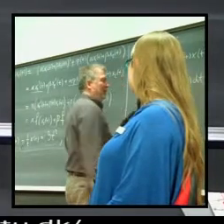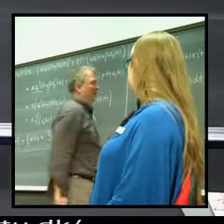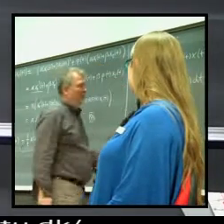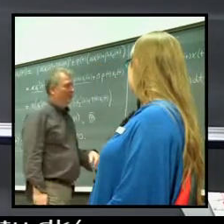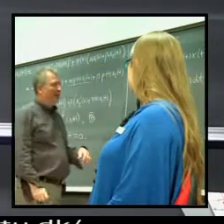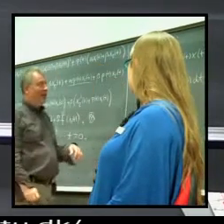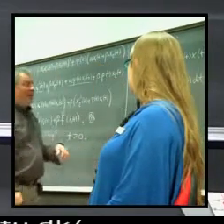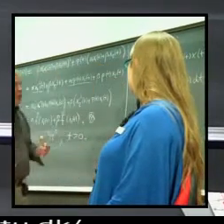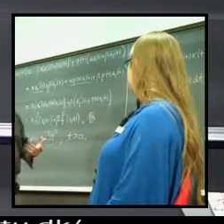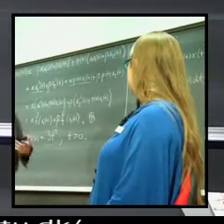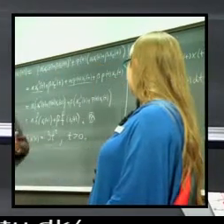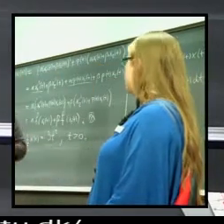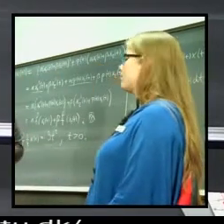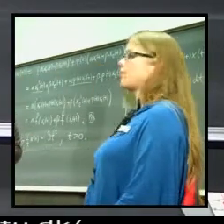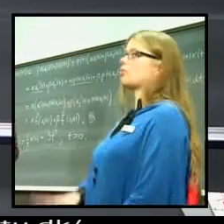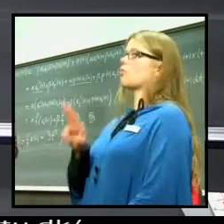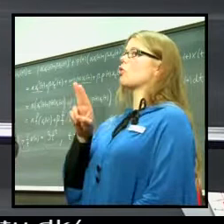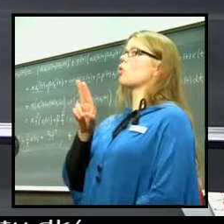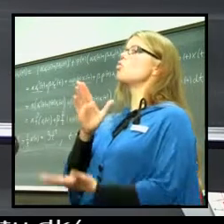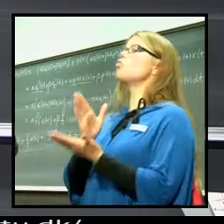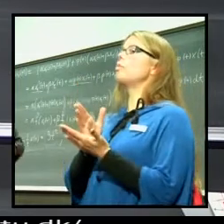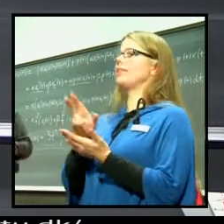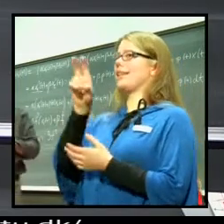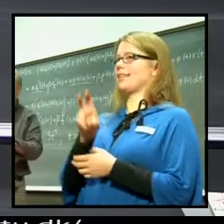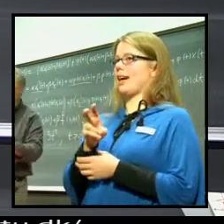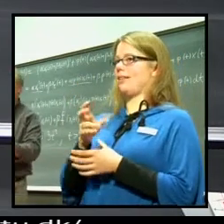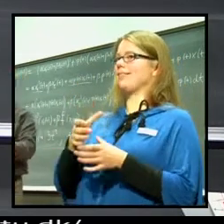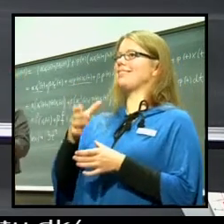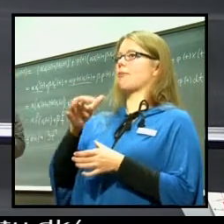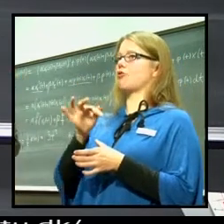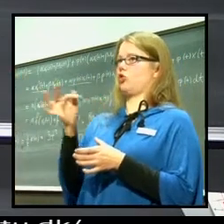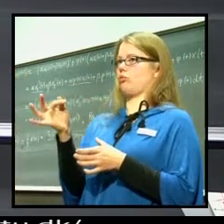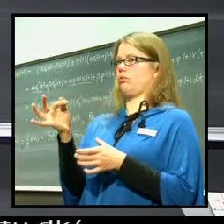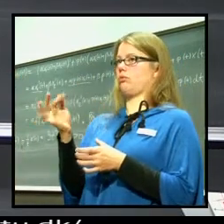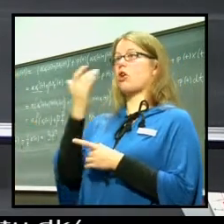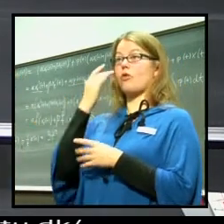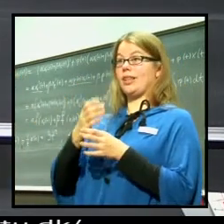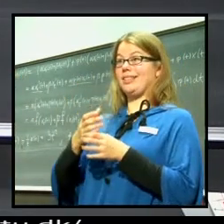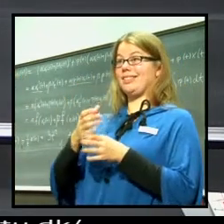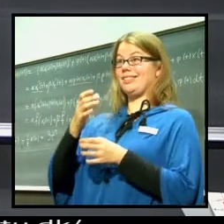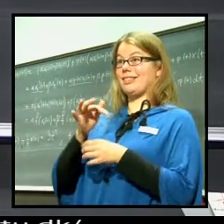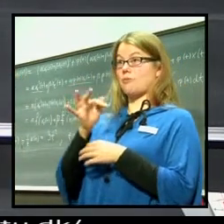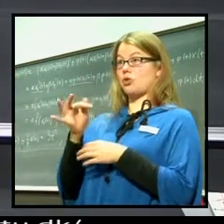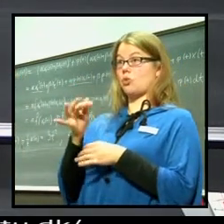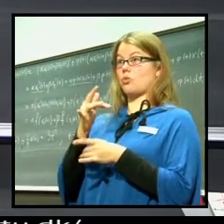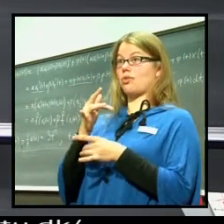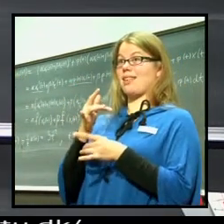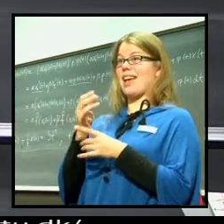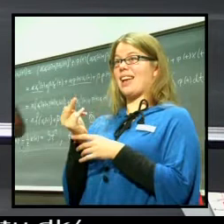det er t. Ubestemt integral, det er stamfunktionen. Og fordi stamfunktionen til lille f altid har heddet store